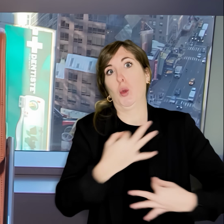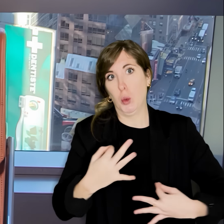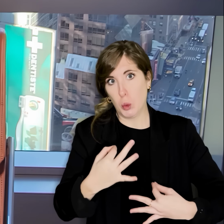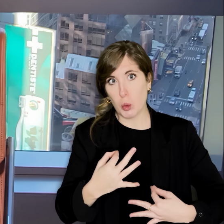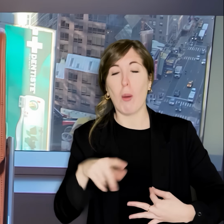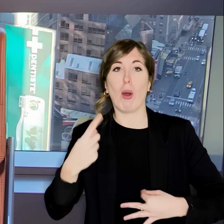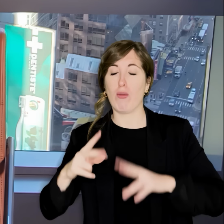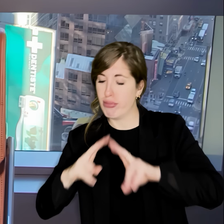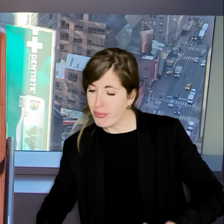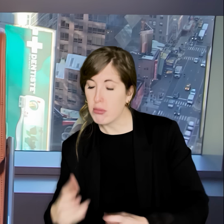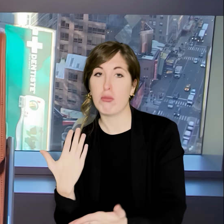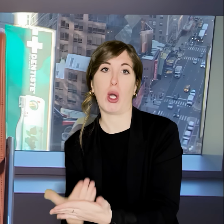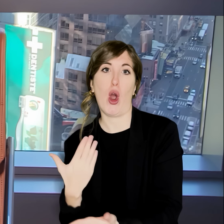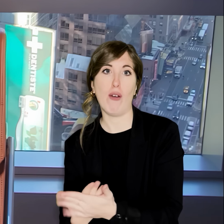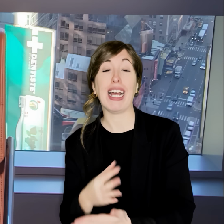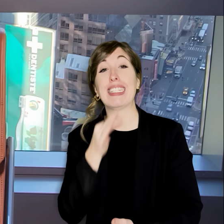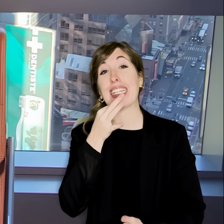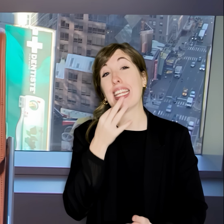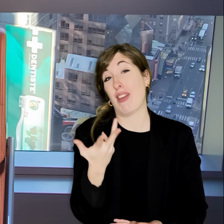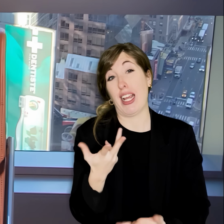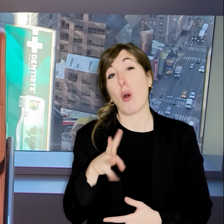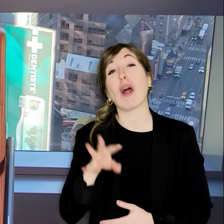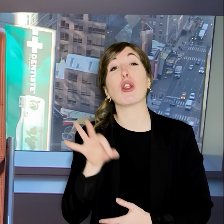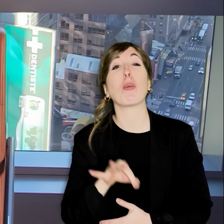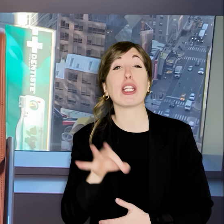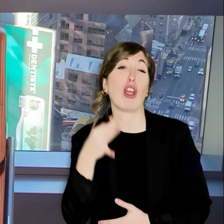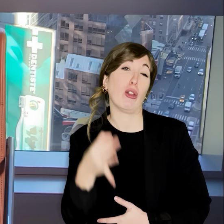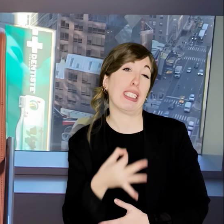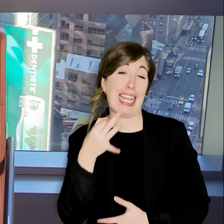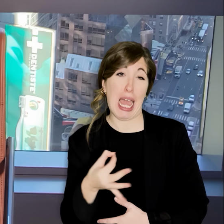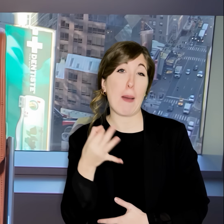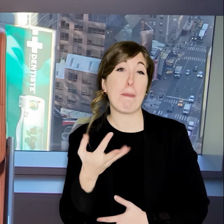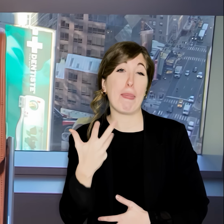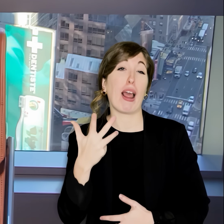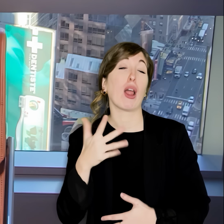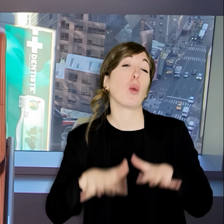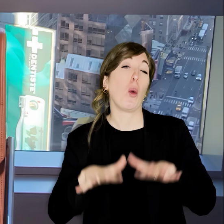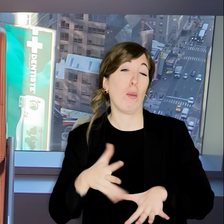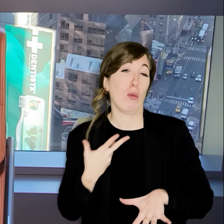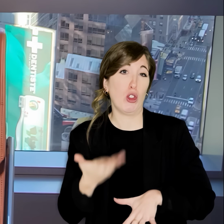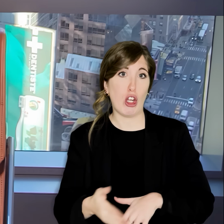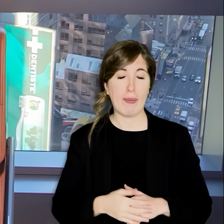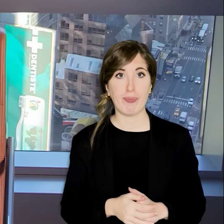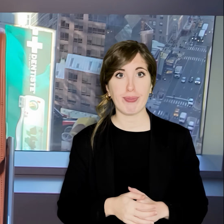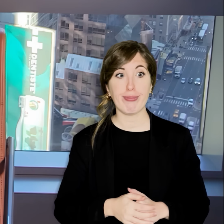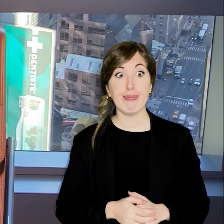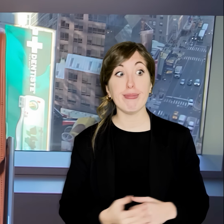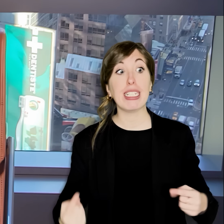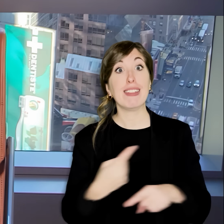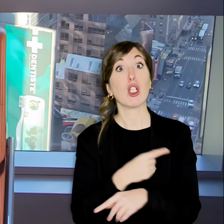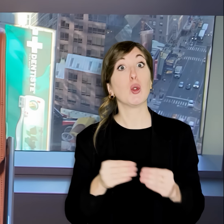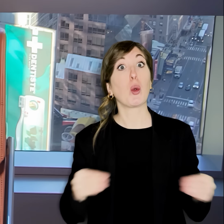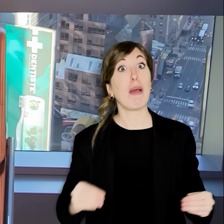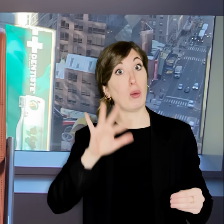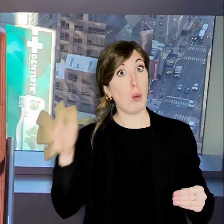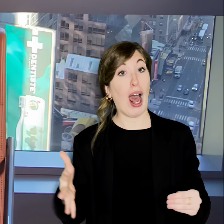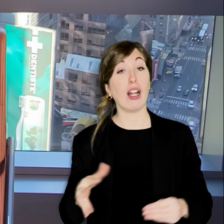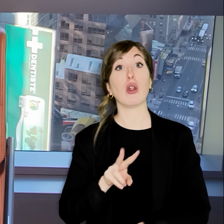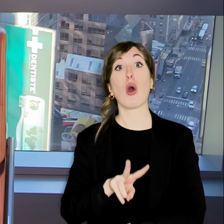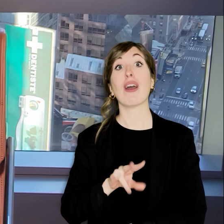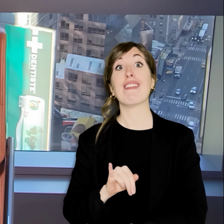sempre venendo alla seconda parte sarò velocissimo l'an video dermat Questo è molto utile con i ruoli